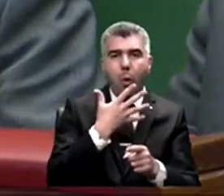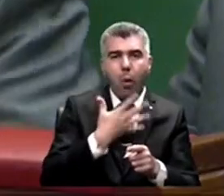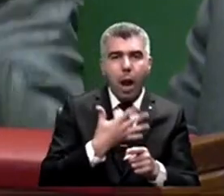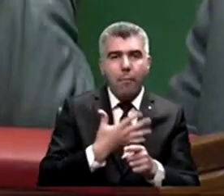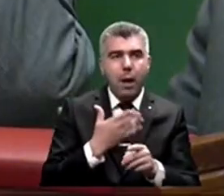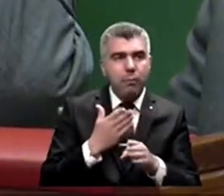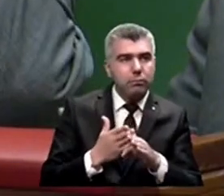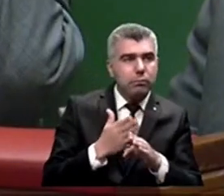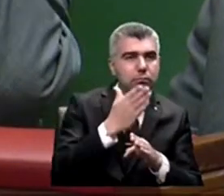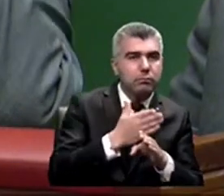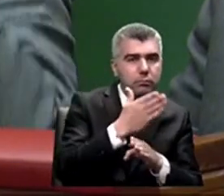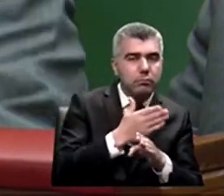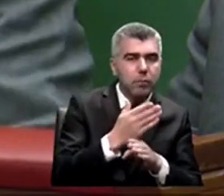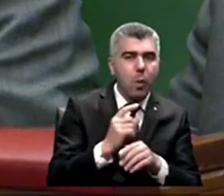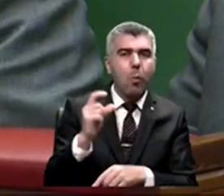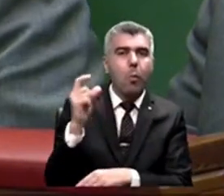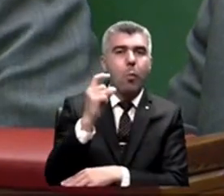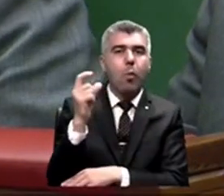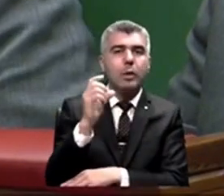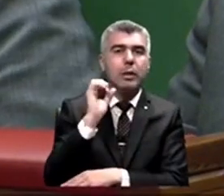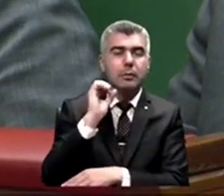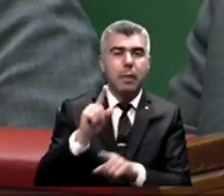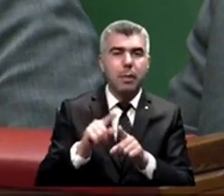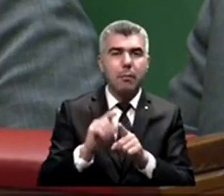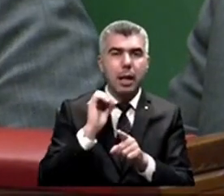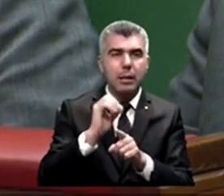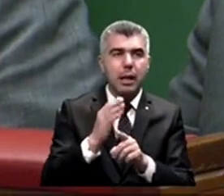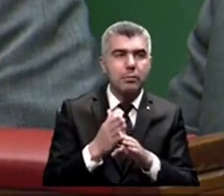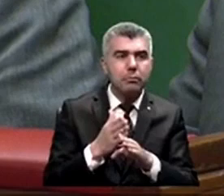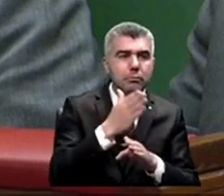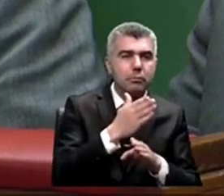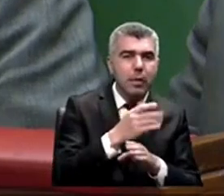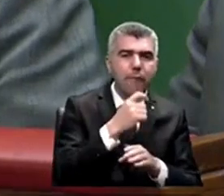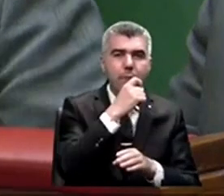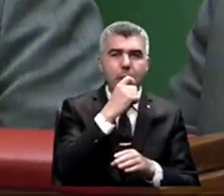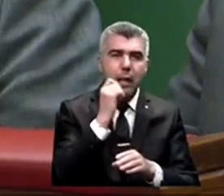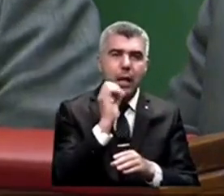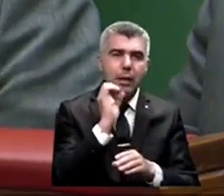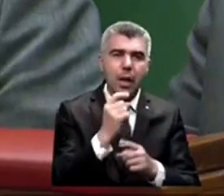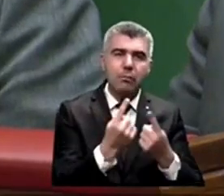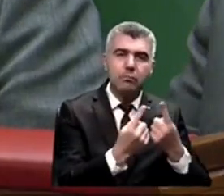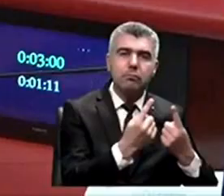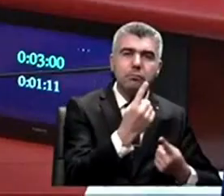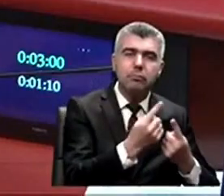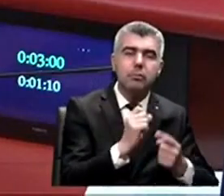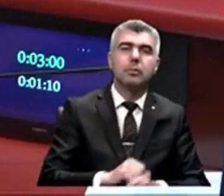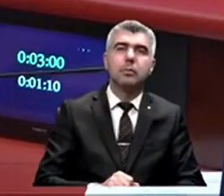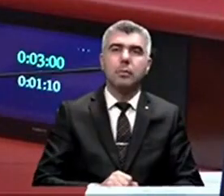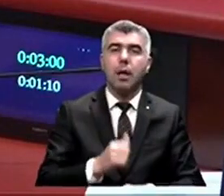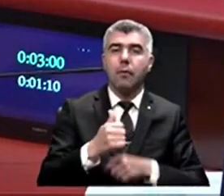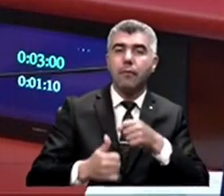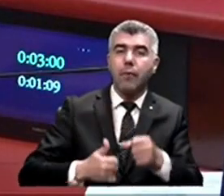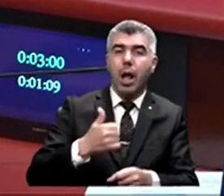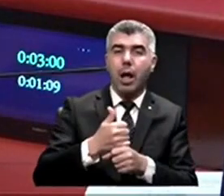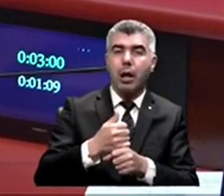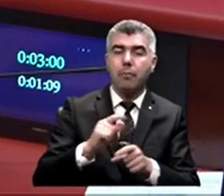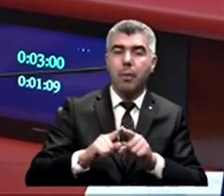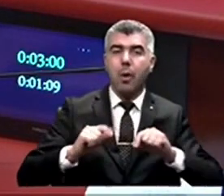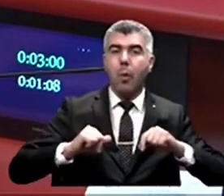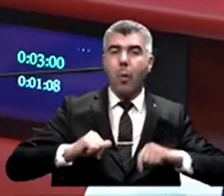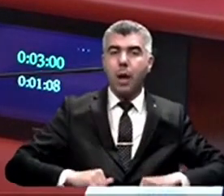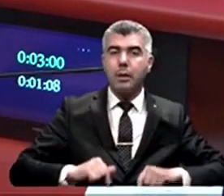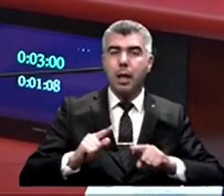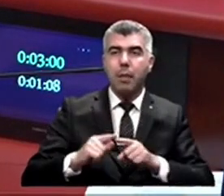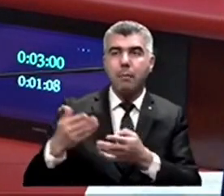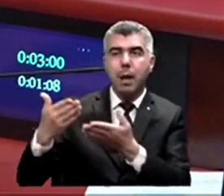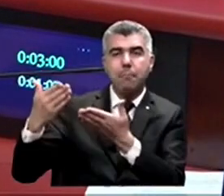والواعظات، تزويد المساجد والمراكز الإسلامية، تكثيف الزيارات الميدانية. وتميز هذه السنة بمشاركة الوزارة في عملية مرحبا